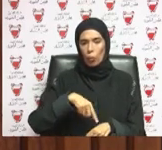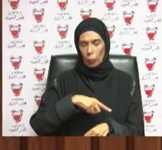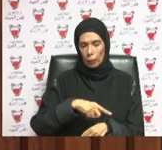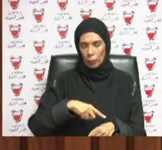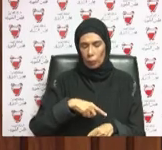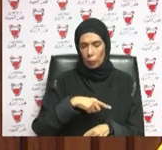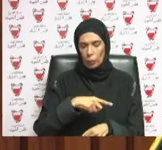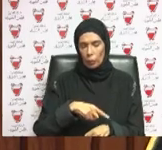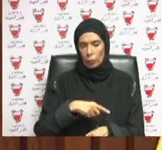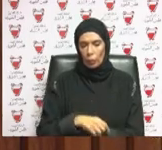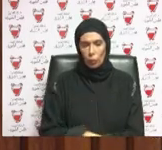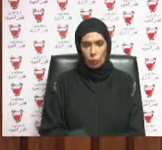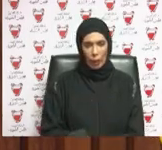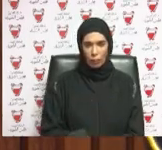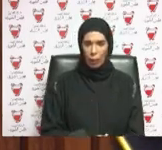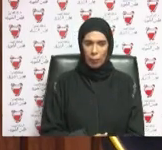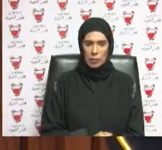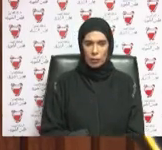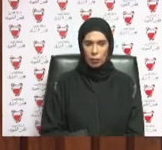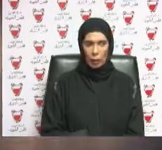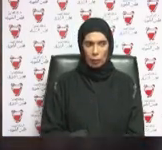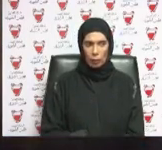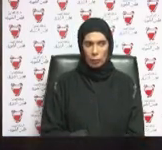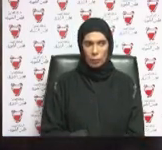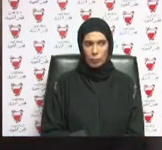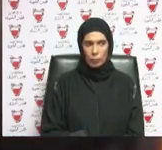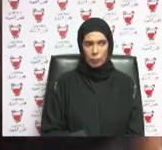انحدادا على الراحل الكبير.